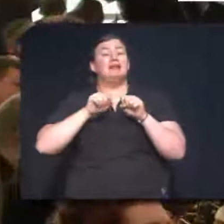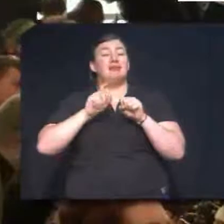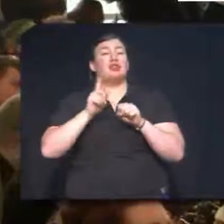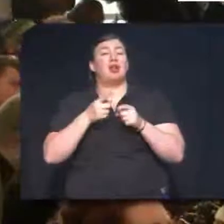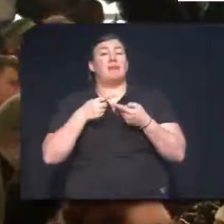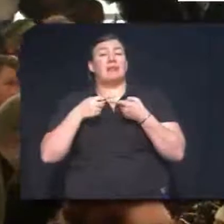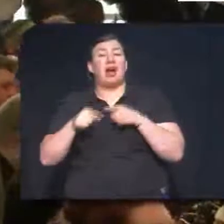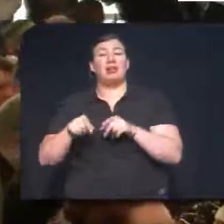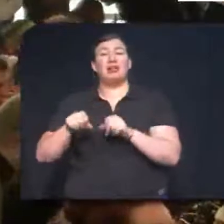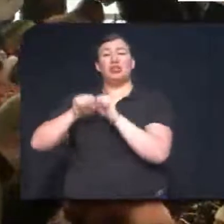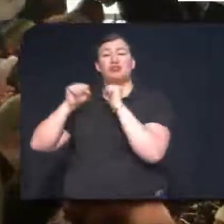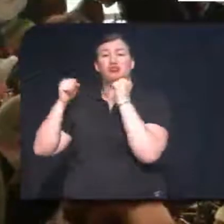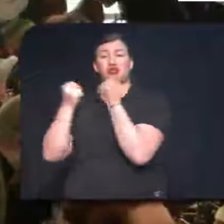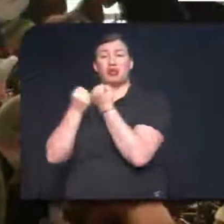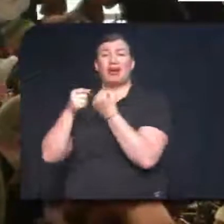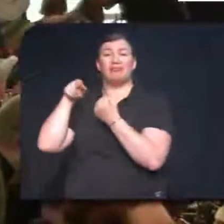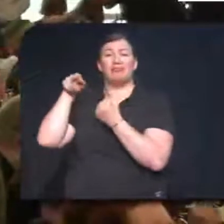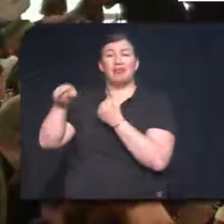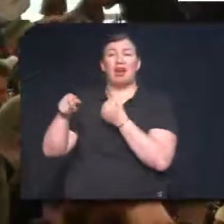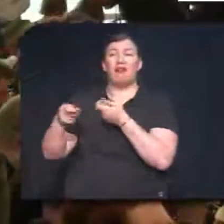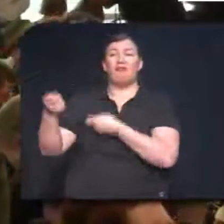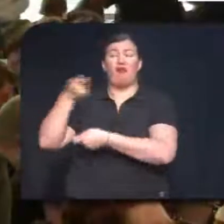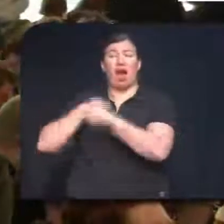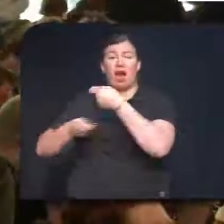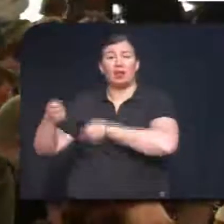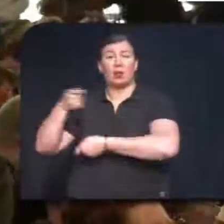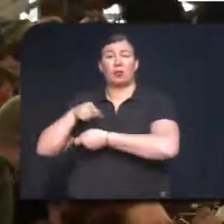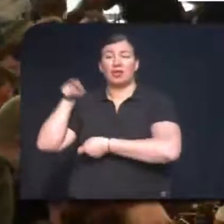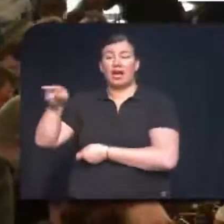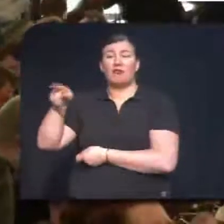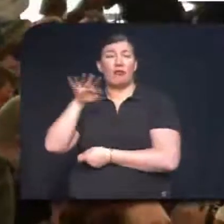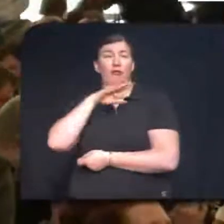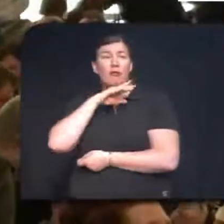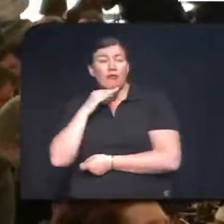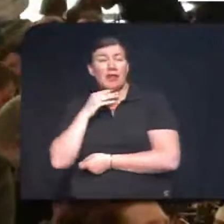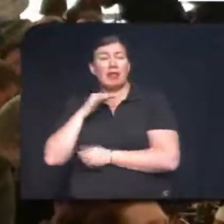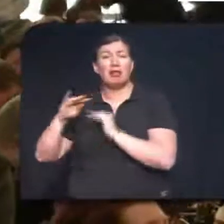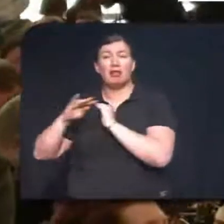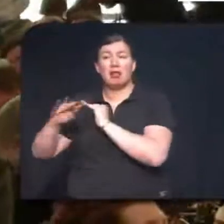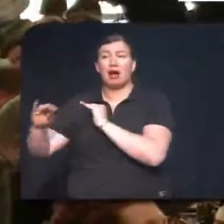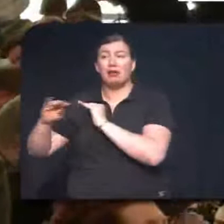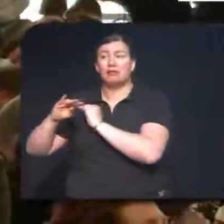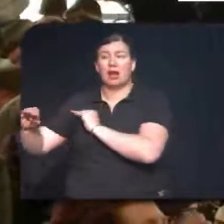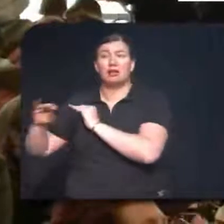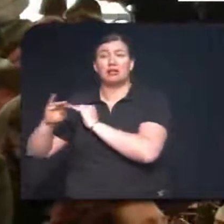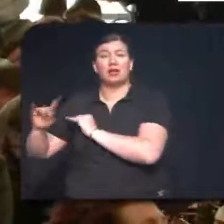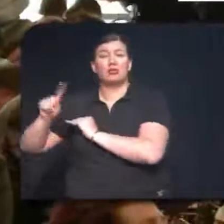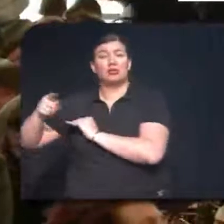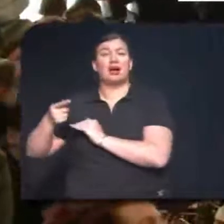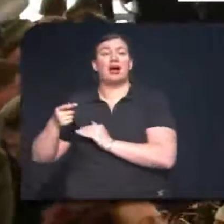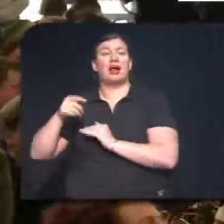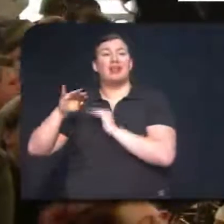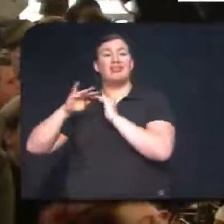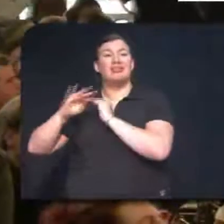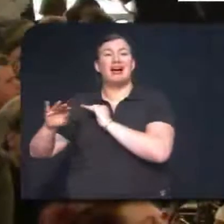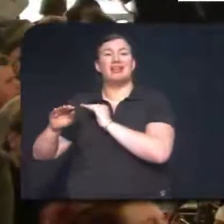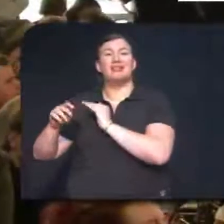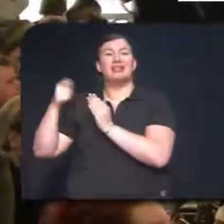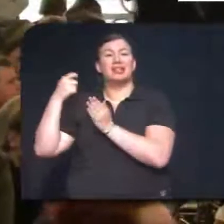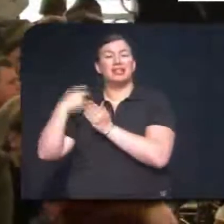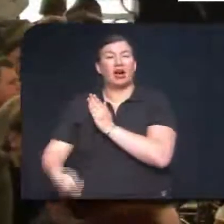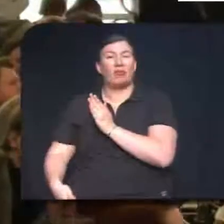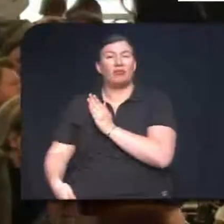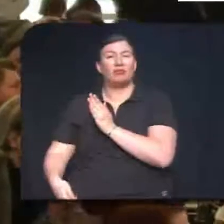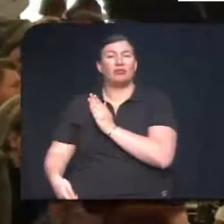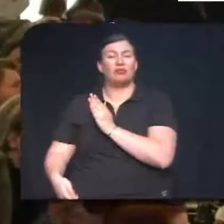die viel Land haben und dort sozusagen von denen Land kauft und dort